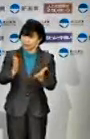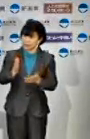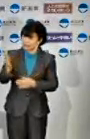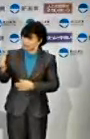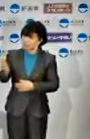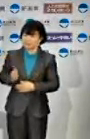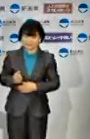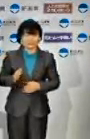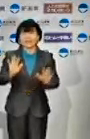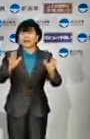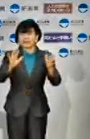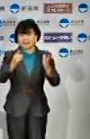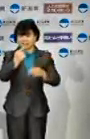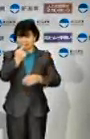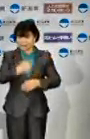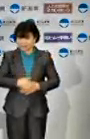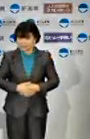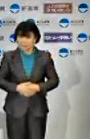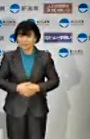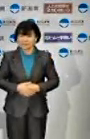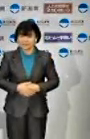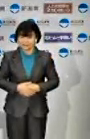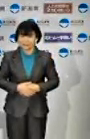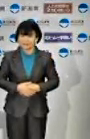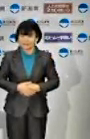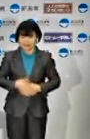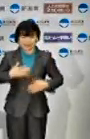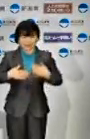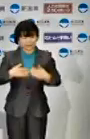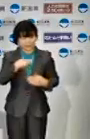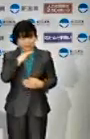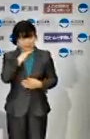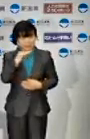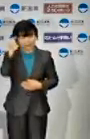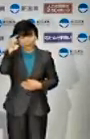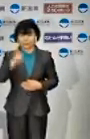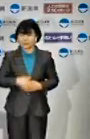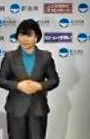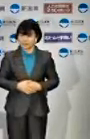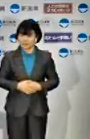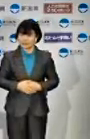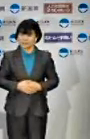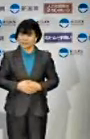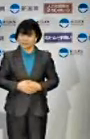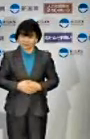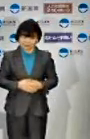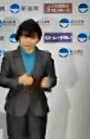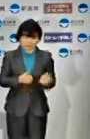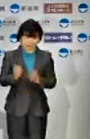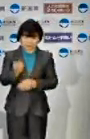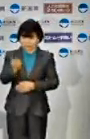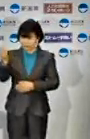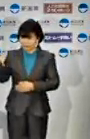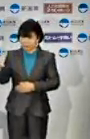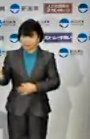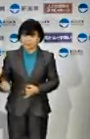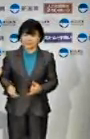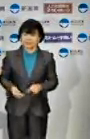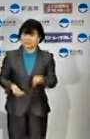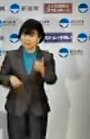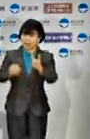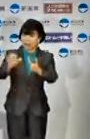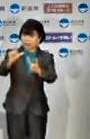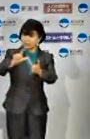に話もしてみたいっていう。 すごいな、楽しみだなと思ってますけど。 あと、もう一点、この ICT 活用